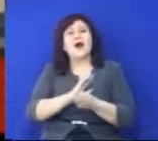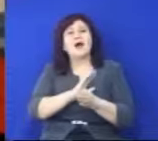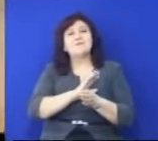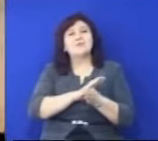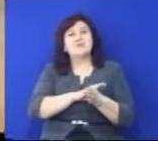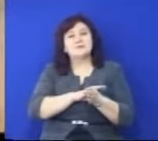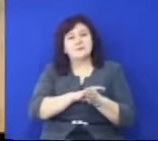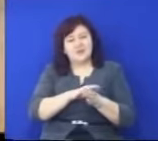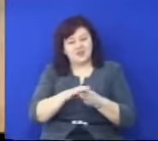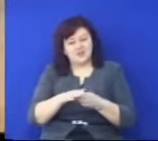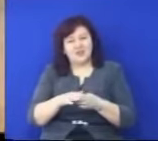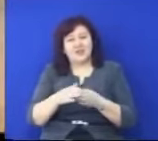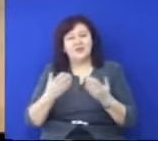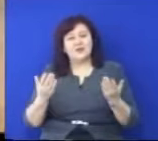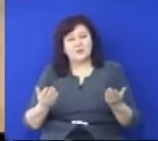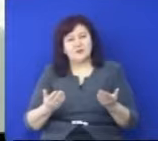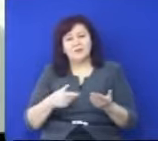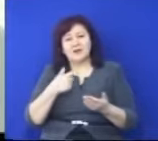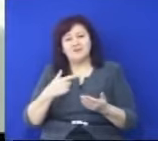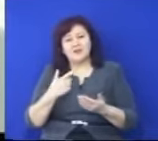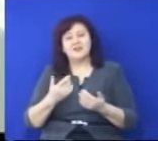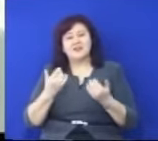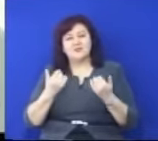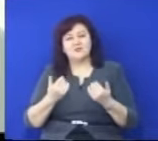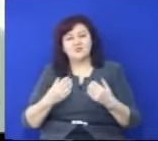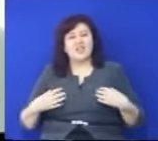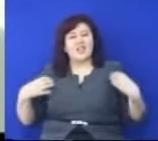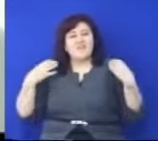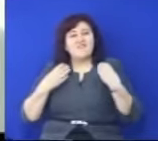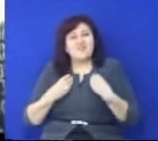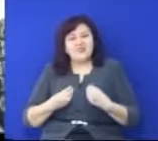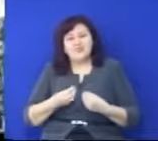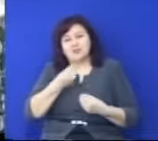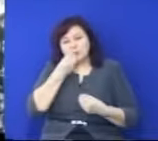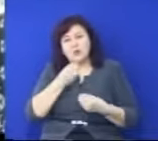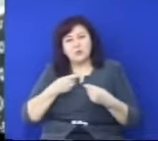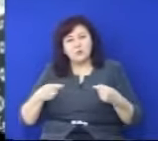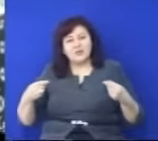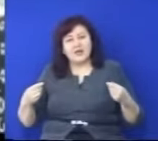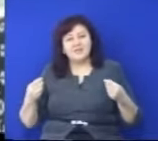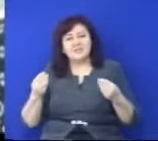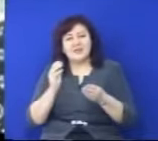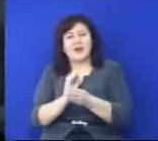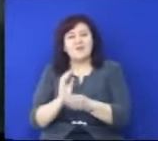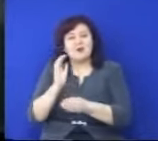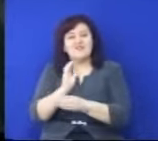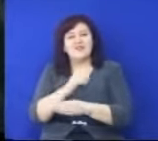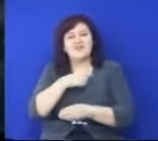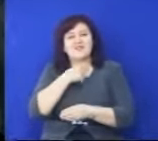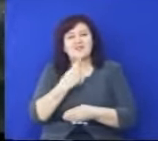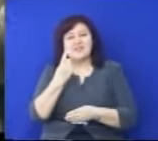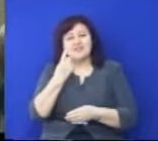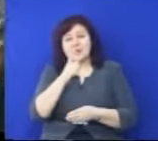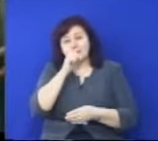байланысты облыстардың имамдары халықпен бірігіп, азық-түлік киім-кешек түрінде қолғабыс жасады. Айта кету керек, мүфтият бір айдың